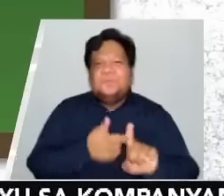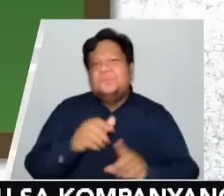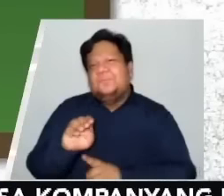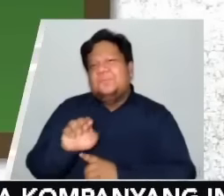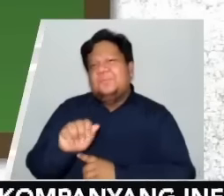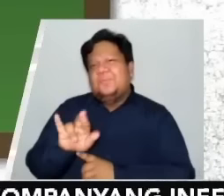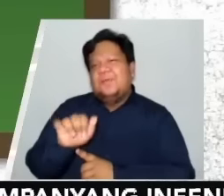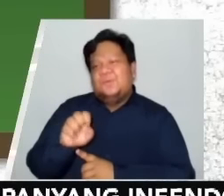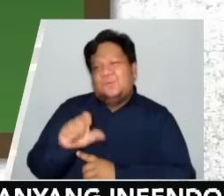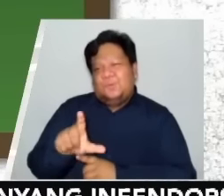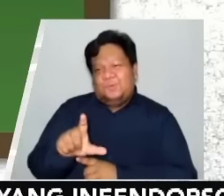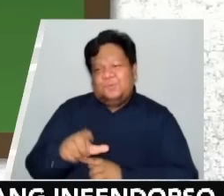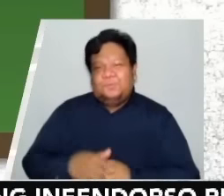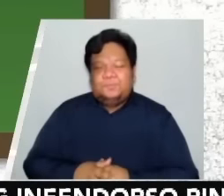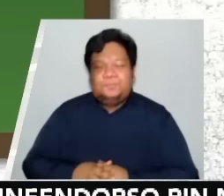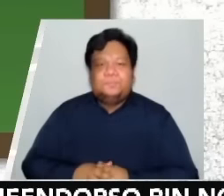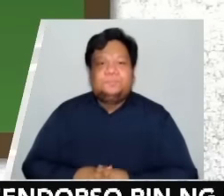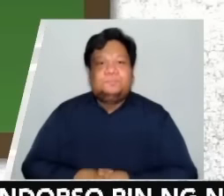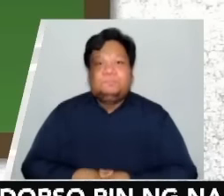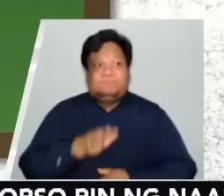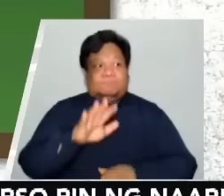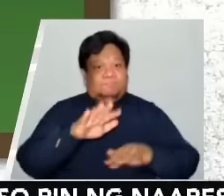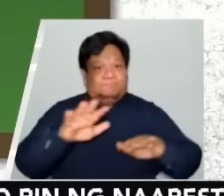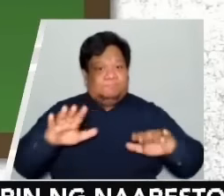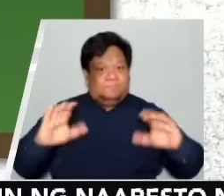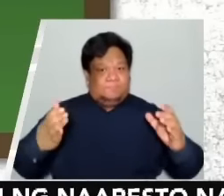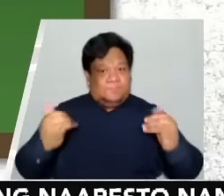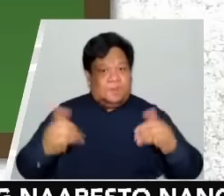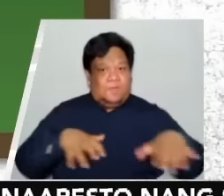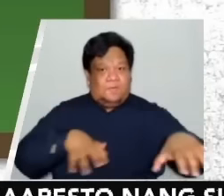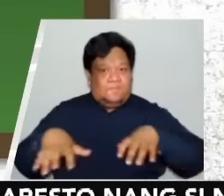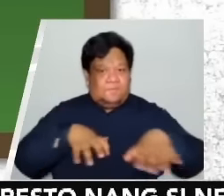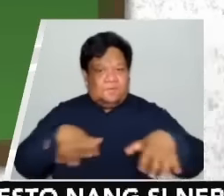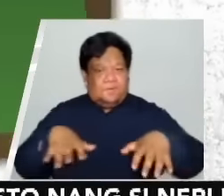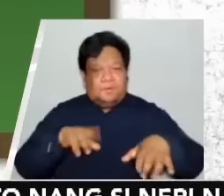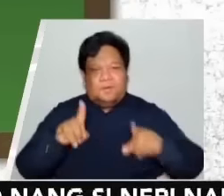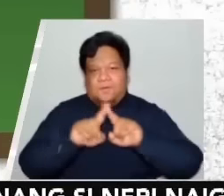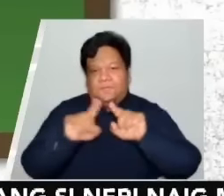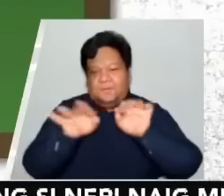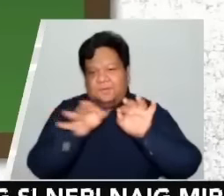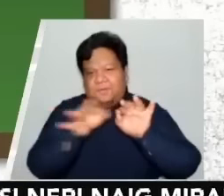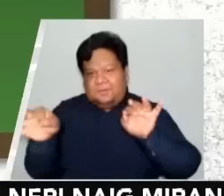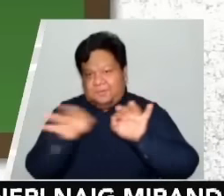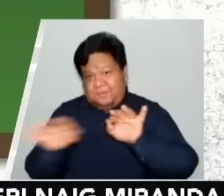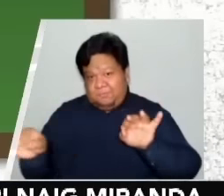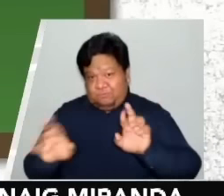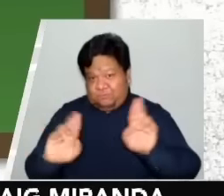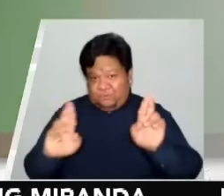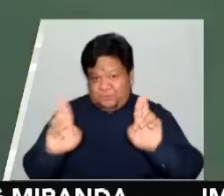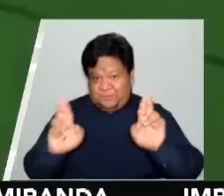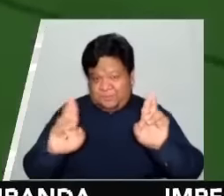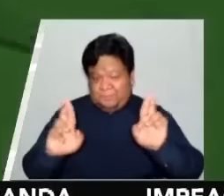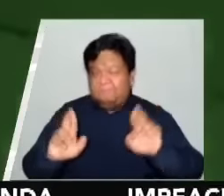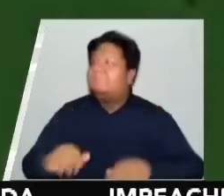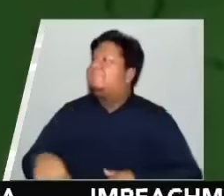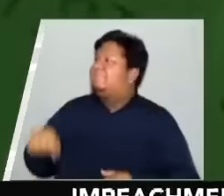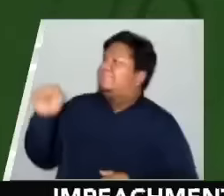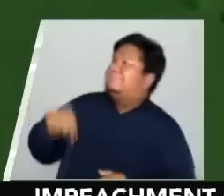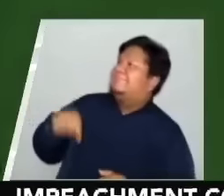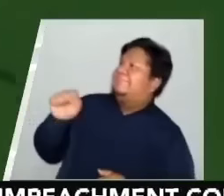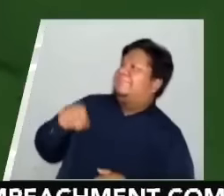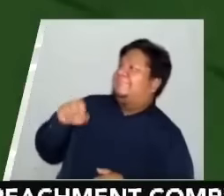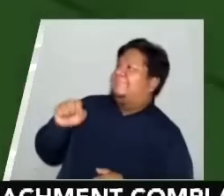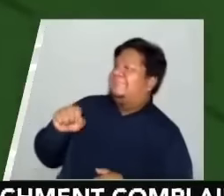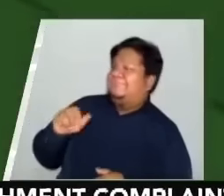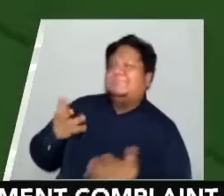Okay class, our activity for the day, salawikain. Ready na ba kayo? Yes, ma'am! Pag pinato ka